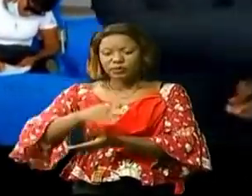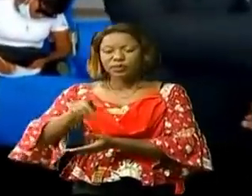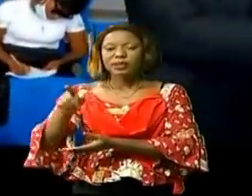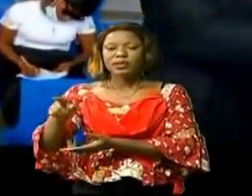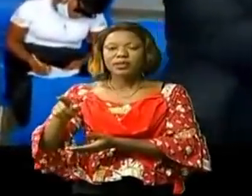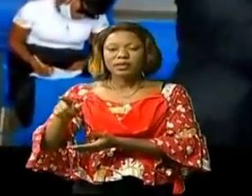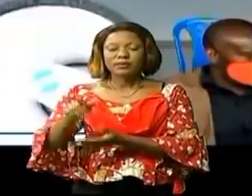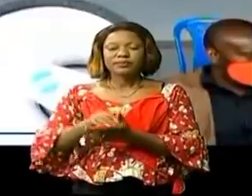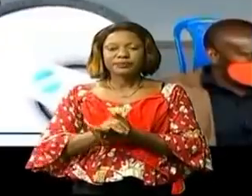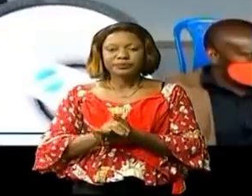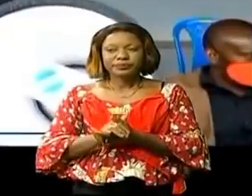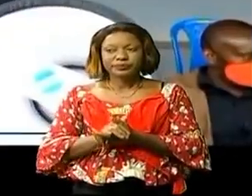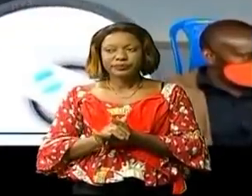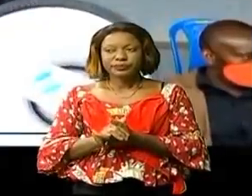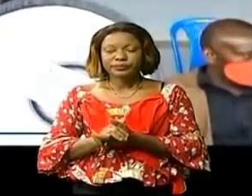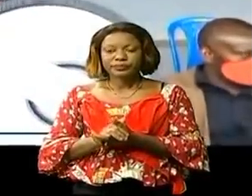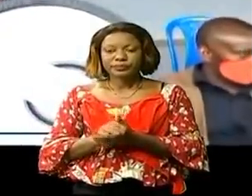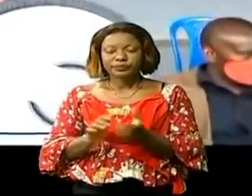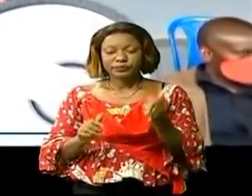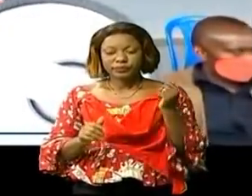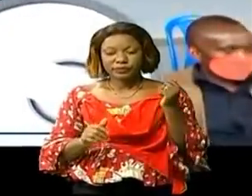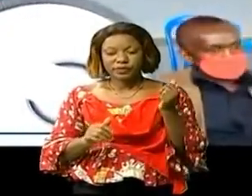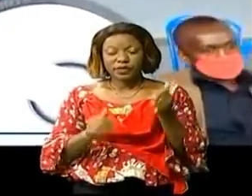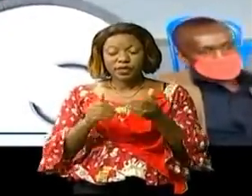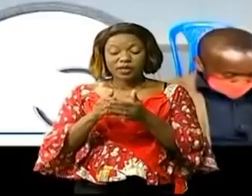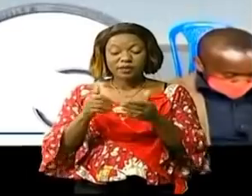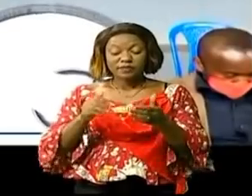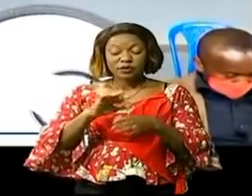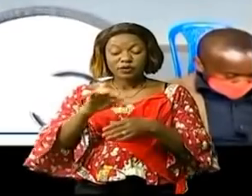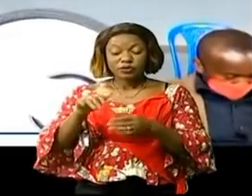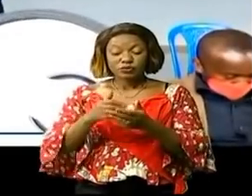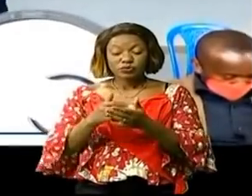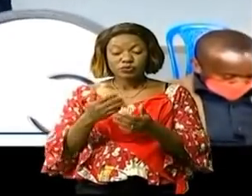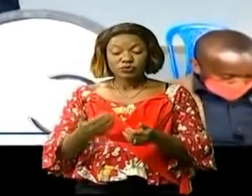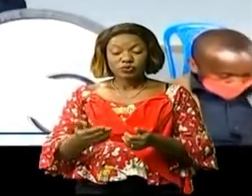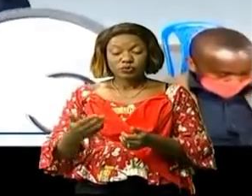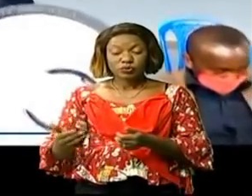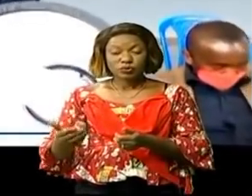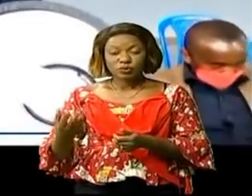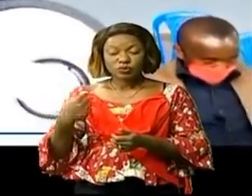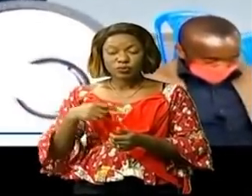Clarisse Kasongo. C'est ainsi qu'avant toute chose, nous allons remercier